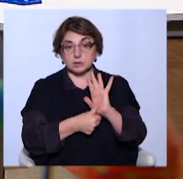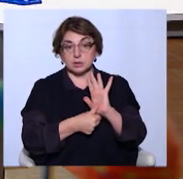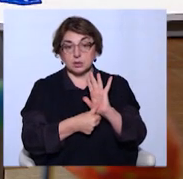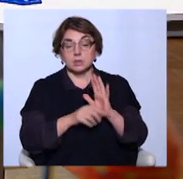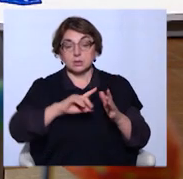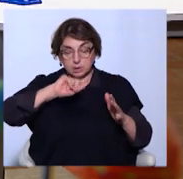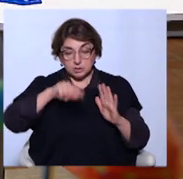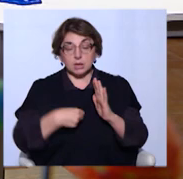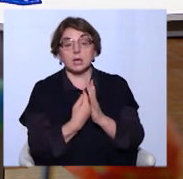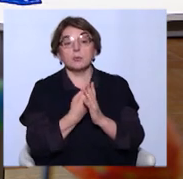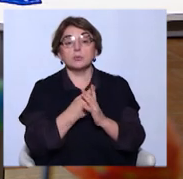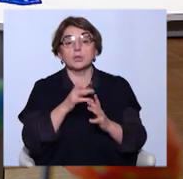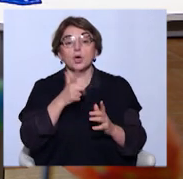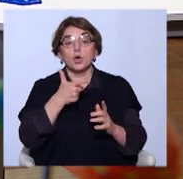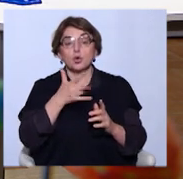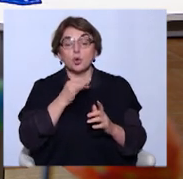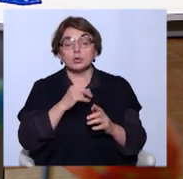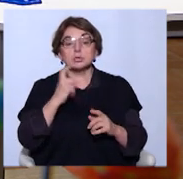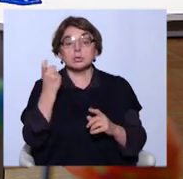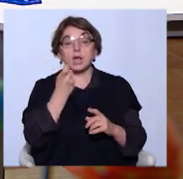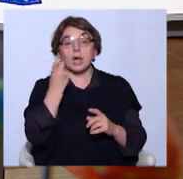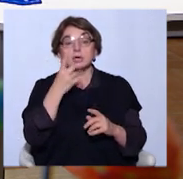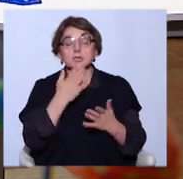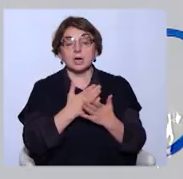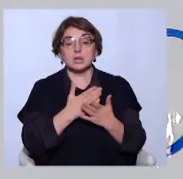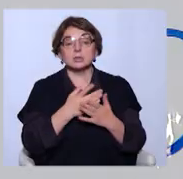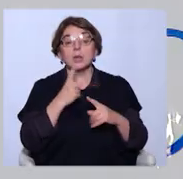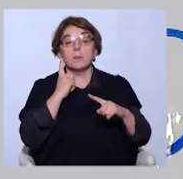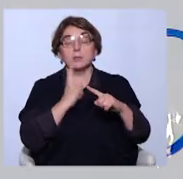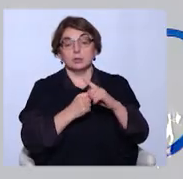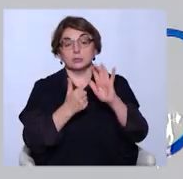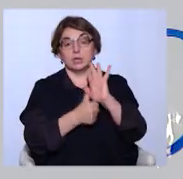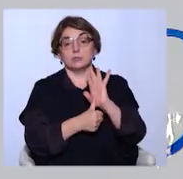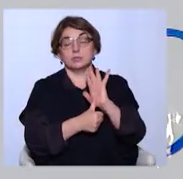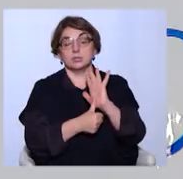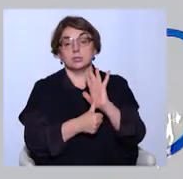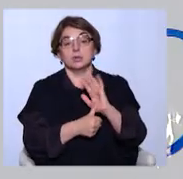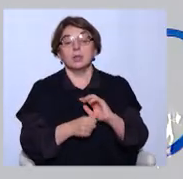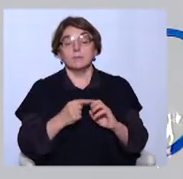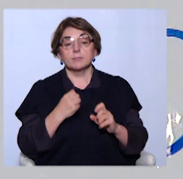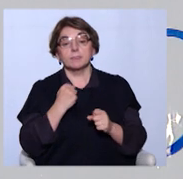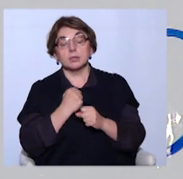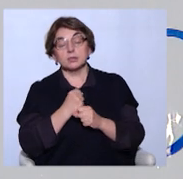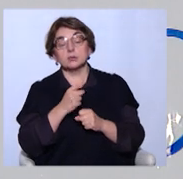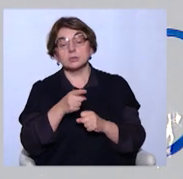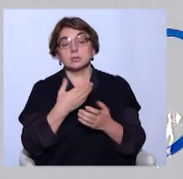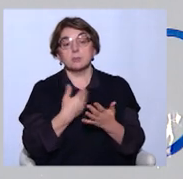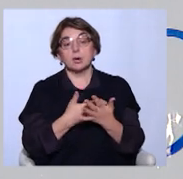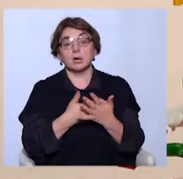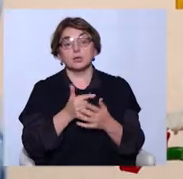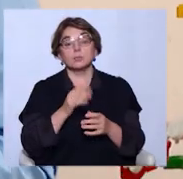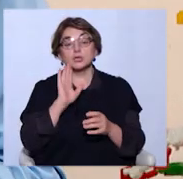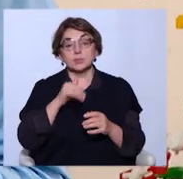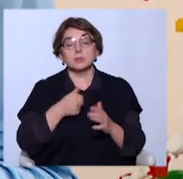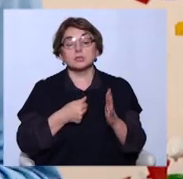და გამოვიდა, რომ გოგირდის ჟანგვის ხარისხი ამ შემთხვევაში არის პლუს 6. მოდით გავაკეთოთ კიდევ ისეთი მაგალითები, რომელიც